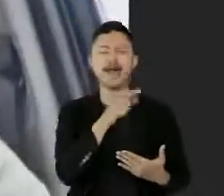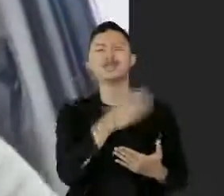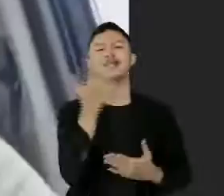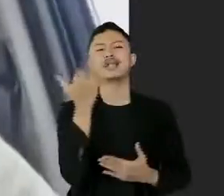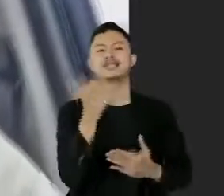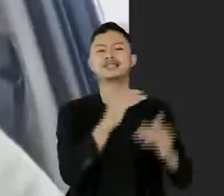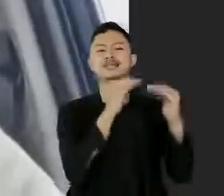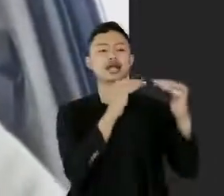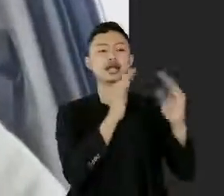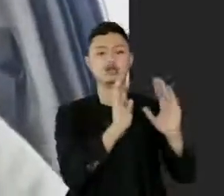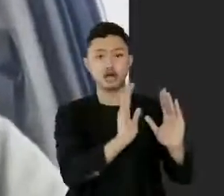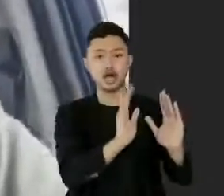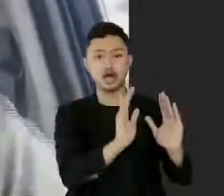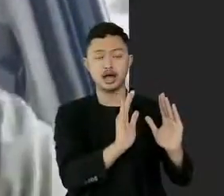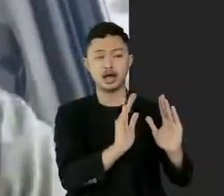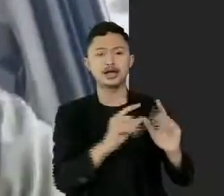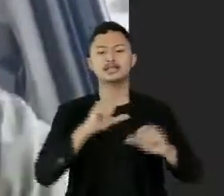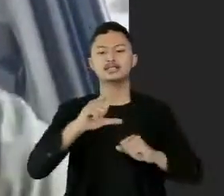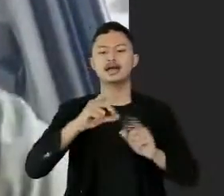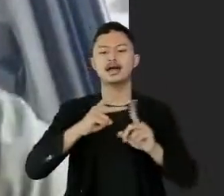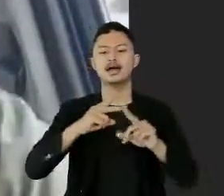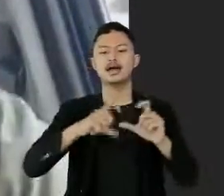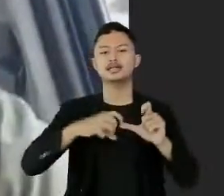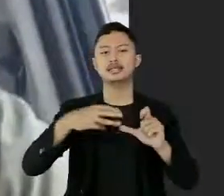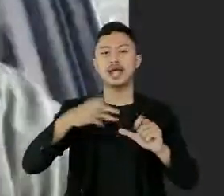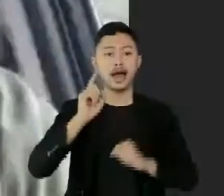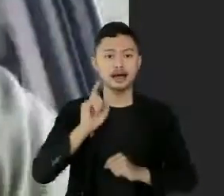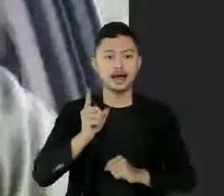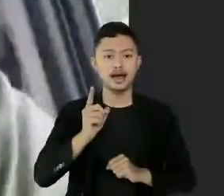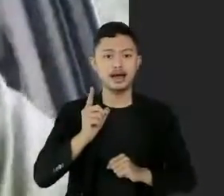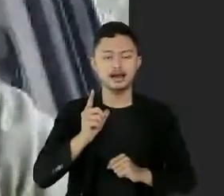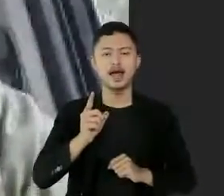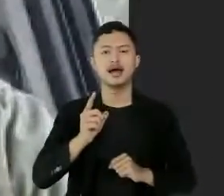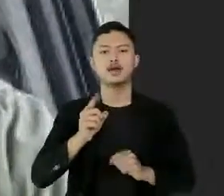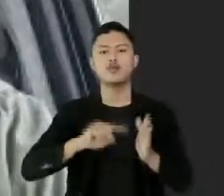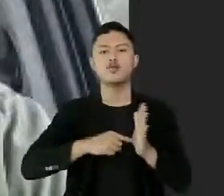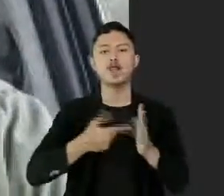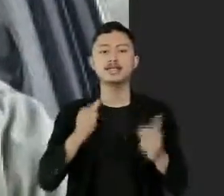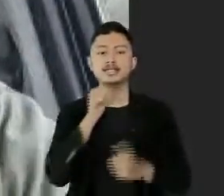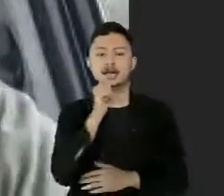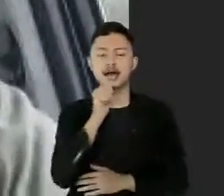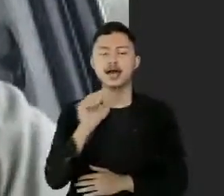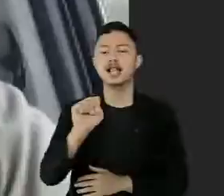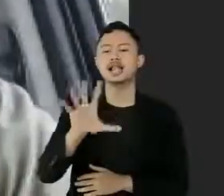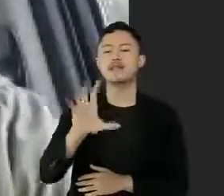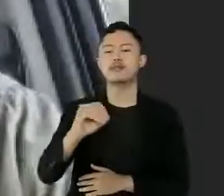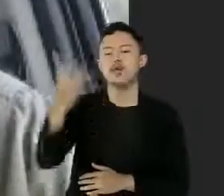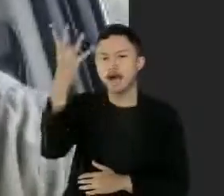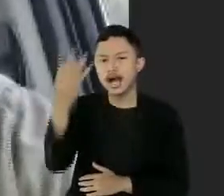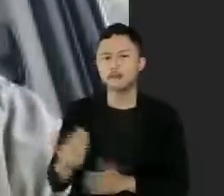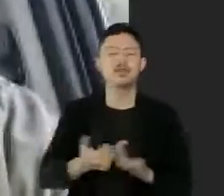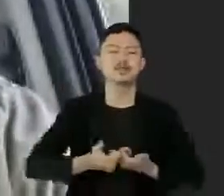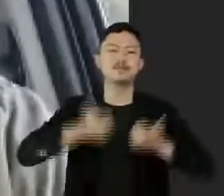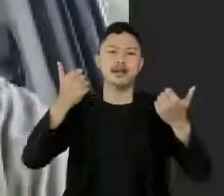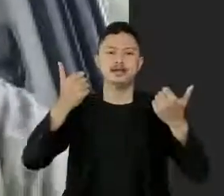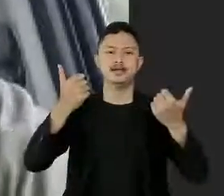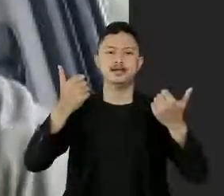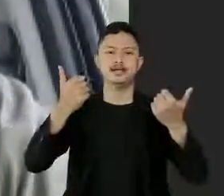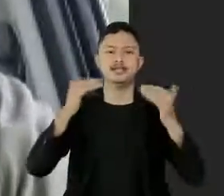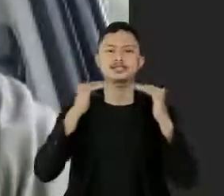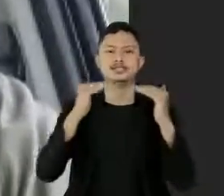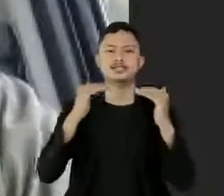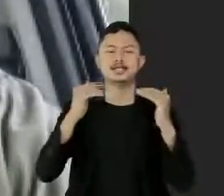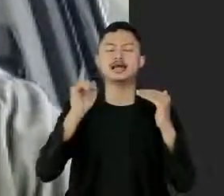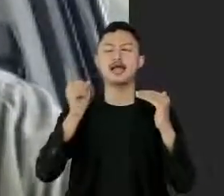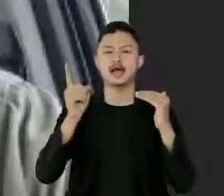tadi sudah mengantongi CHSE yang nanti akan diawali oleh 50 desa terbaik yang masuk dalam kategori ADWI